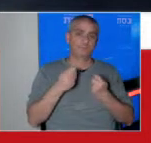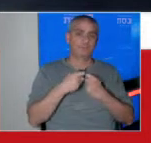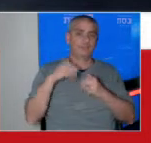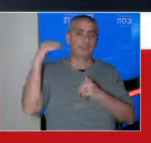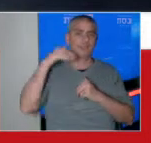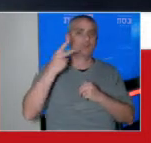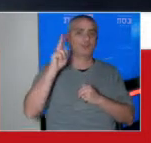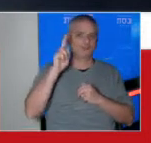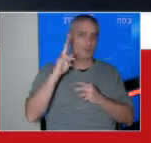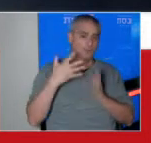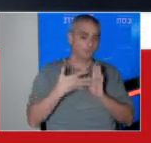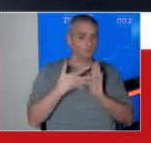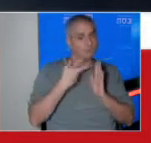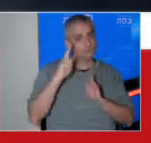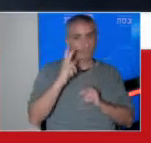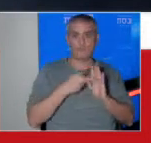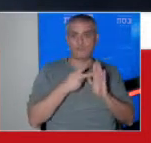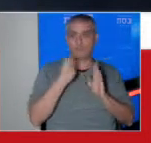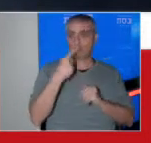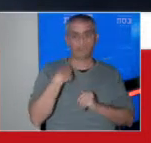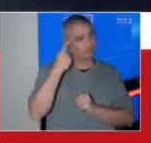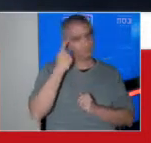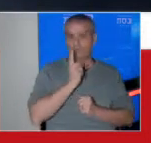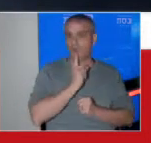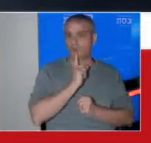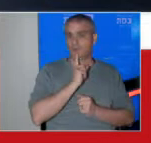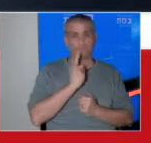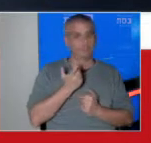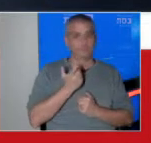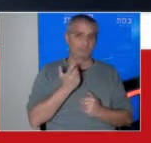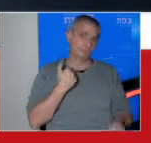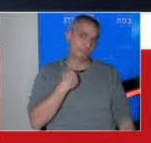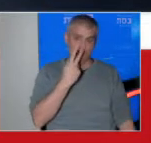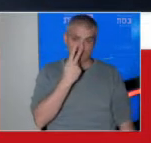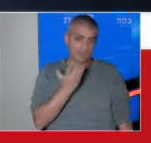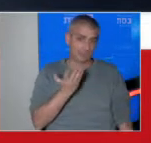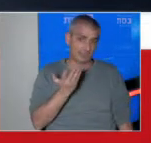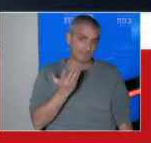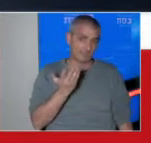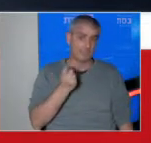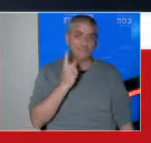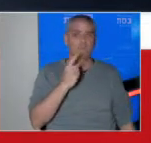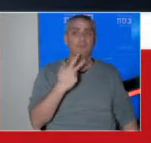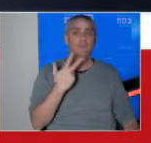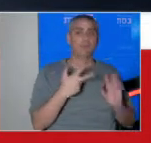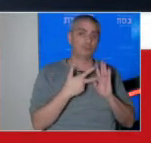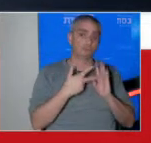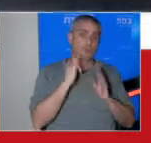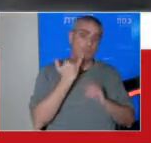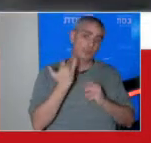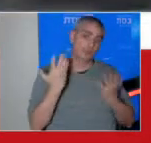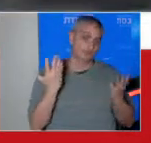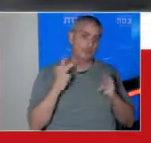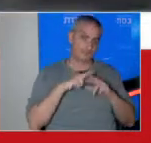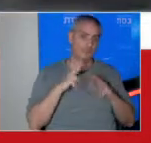תדירות יותר גבוהה של בדיקות, שתיים בשבוע, אני חשבתי שזה לא עלול לא להספיק לפי מה שאני ראיתי, כן. אבל שלוש אולי במצב,